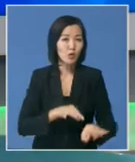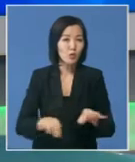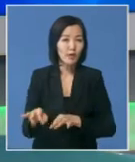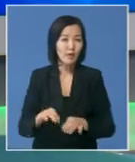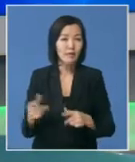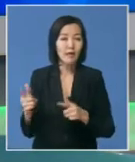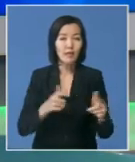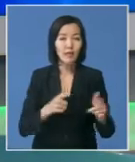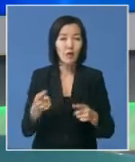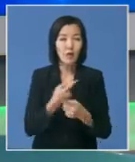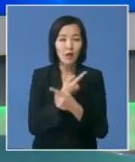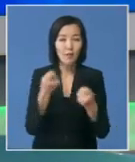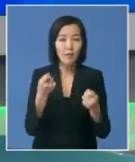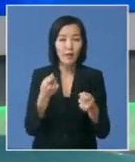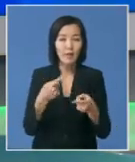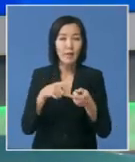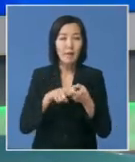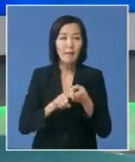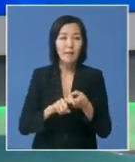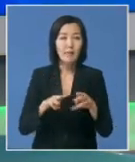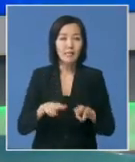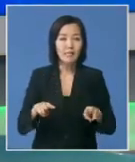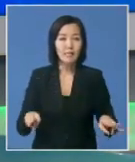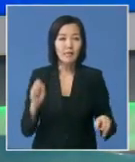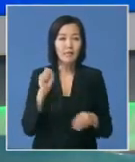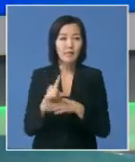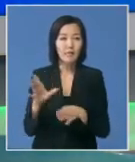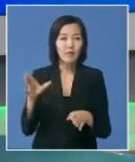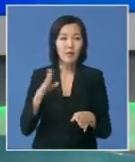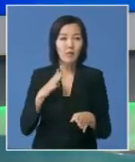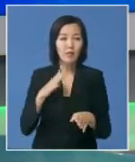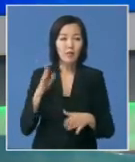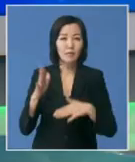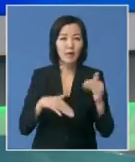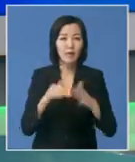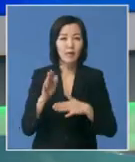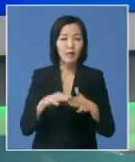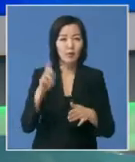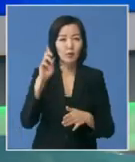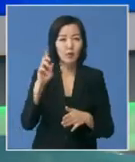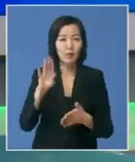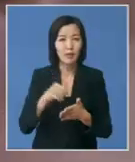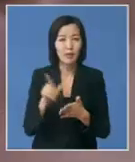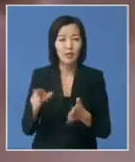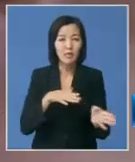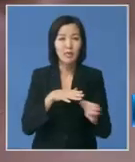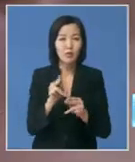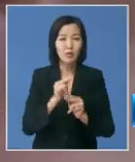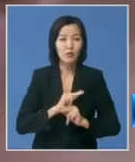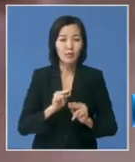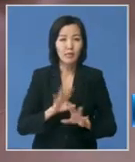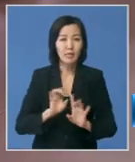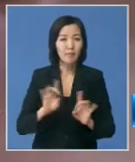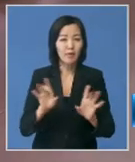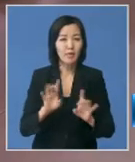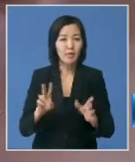және коммуникациялар министрлігіне тапсырылған болатын. Жауапты мамандар үкімет басшысына атқарылып жатқан жұмыстар жөнінде баяндады.